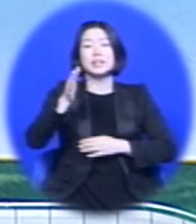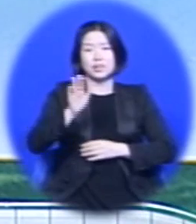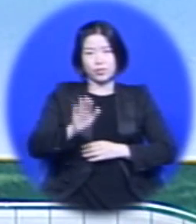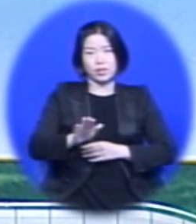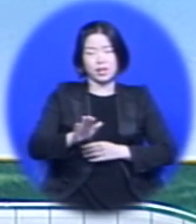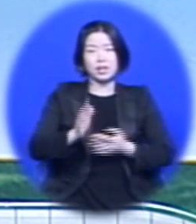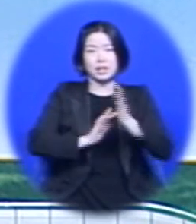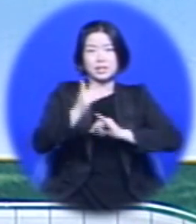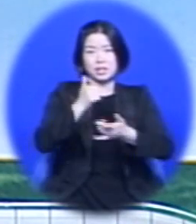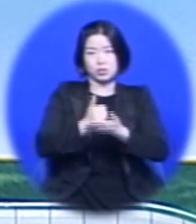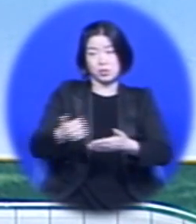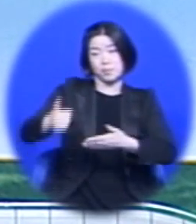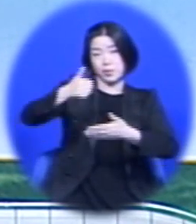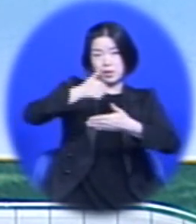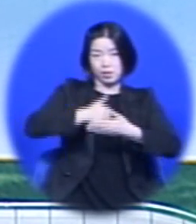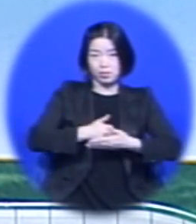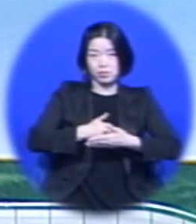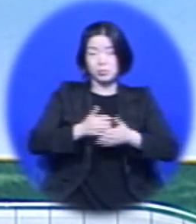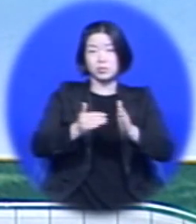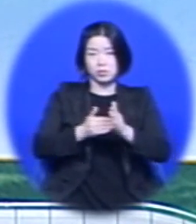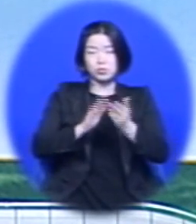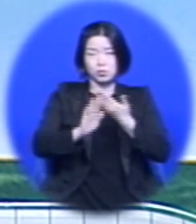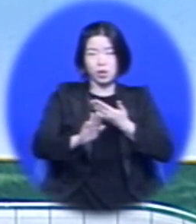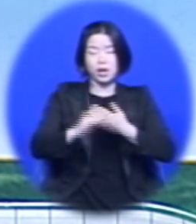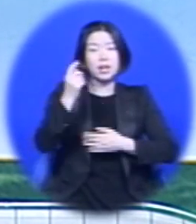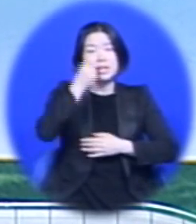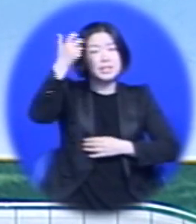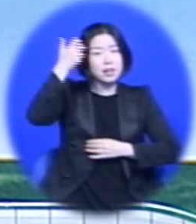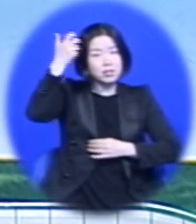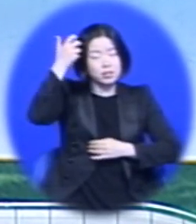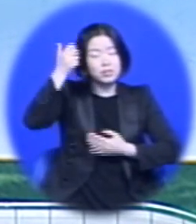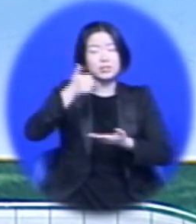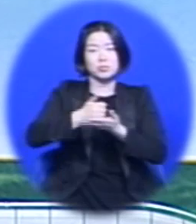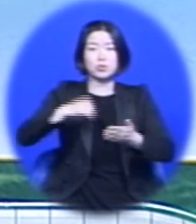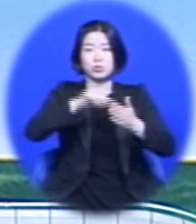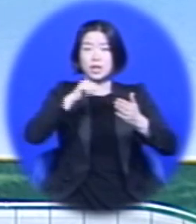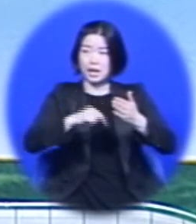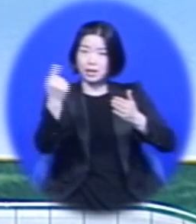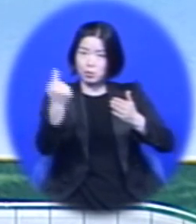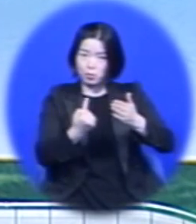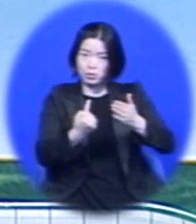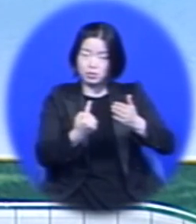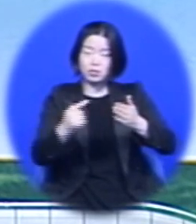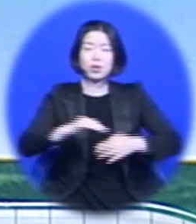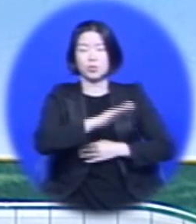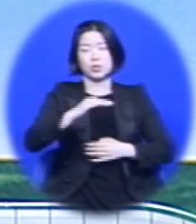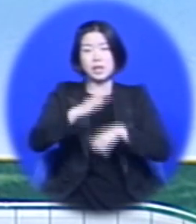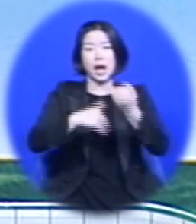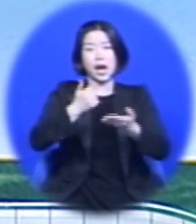그런데 예수님을 영접하고 성령님께서 우리 안에 오시게 되므로 우리는 하나님의